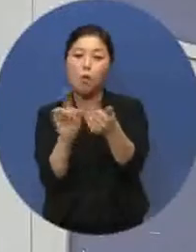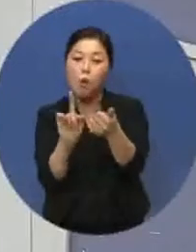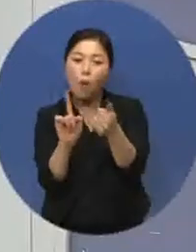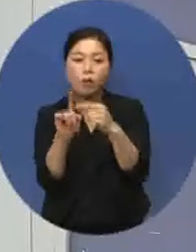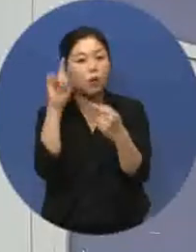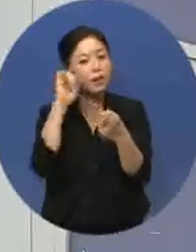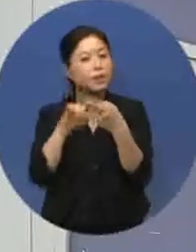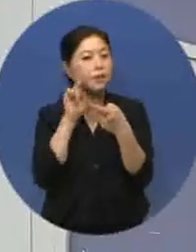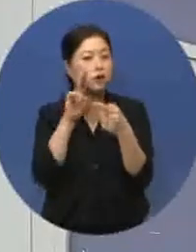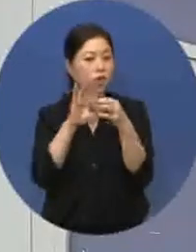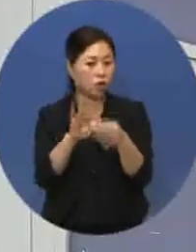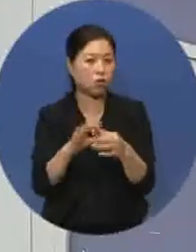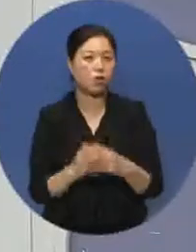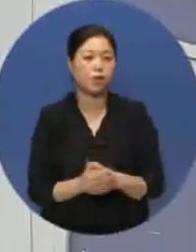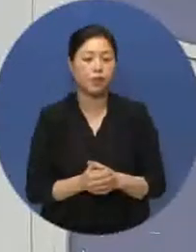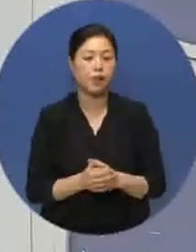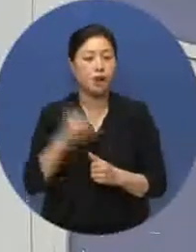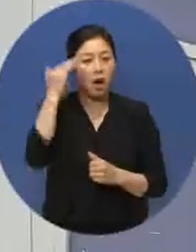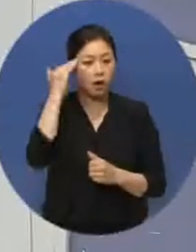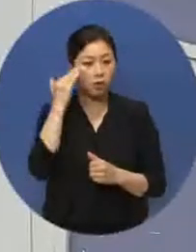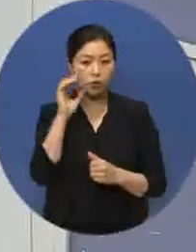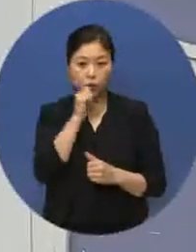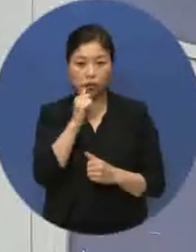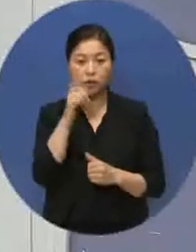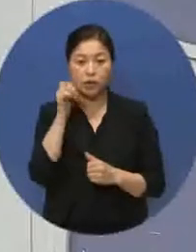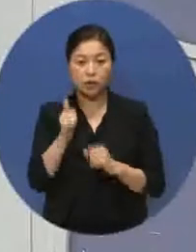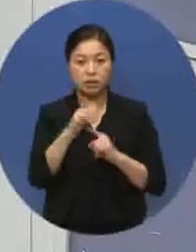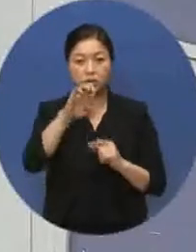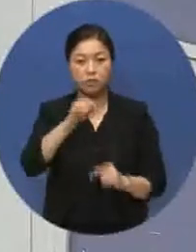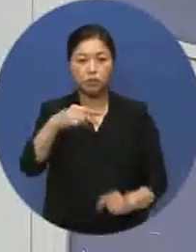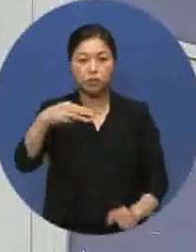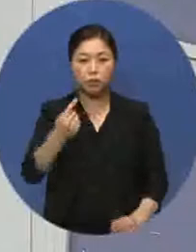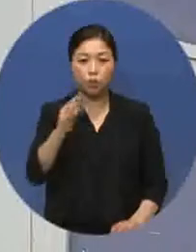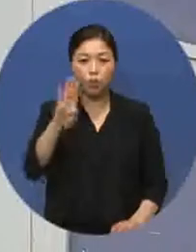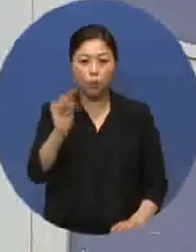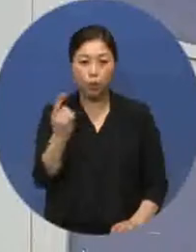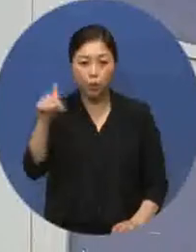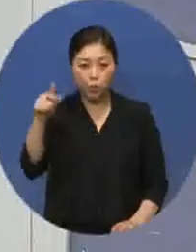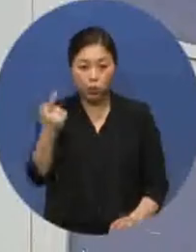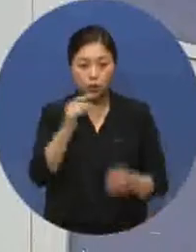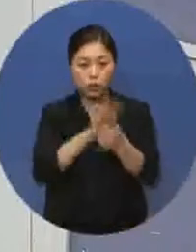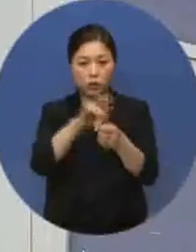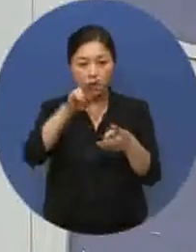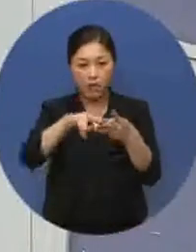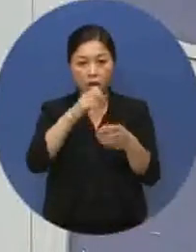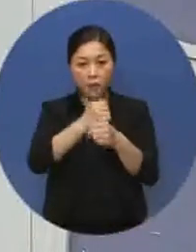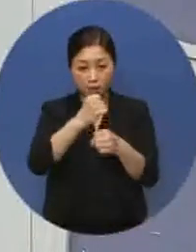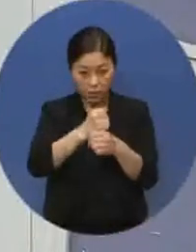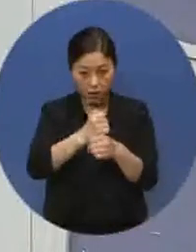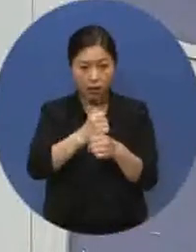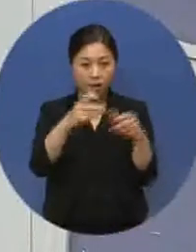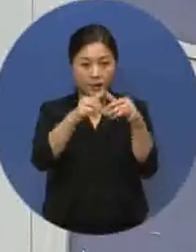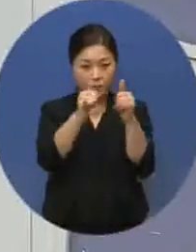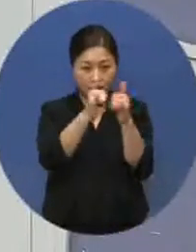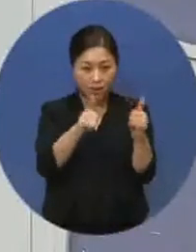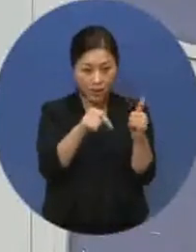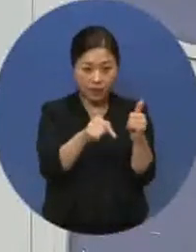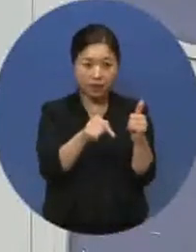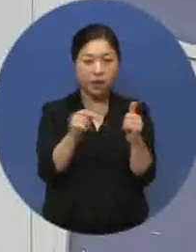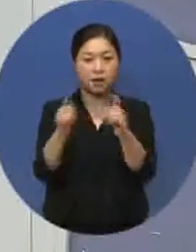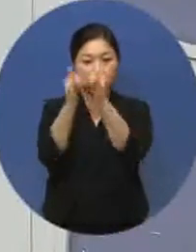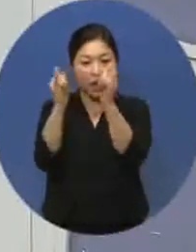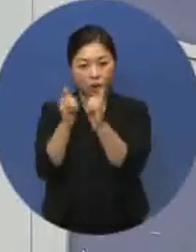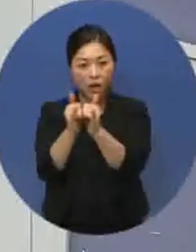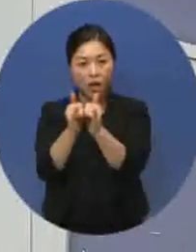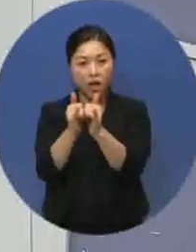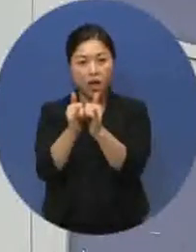현재 대한변호사협회에는 프로보노 지원센터를 올해 만들어서 장애인 부분이나 우리 사회의 어떤 공익 활동이